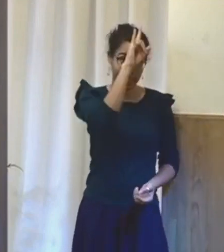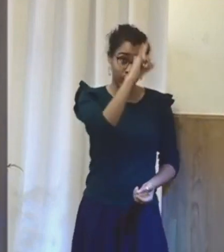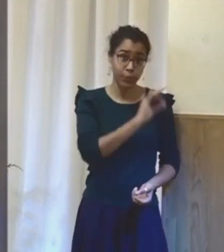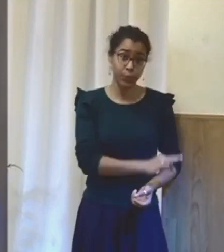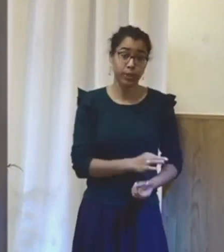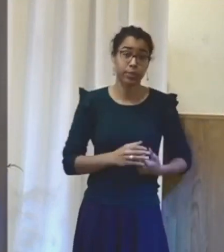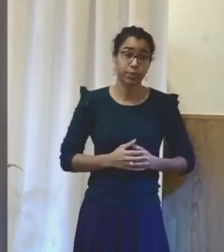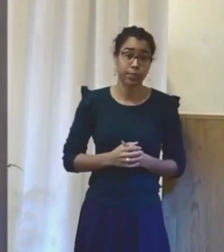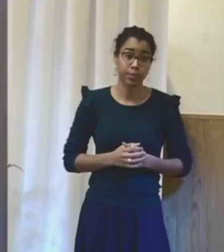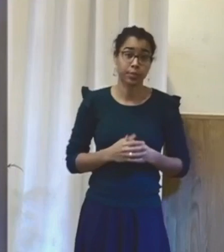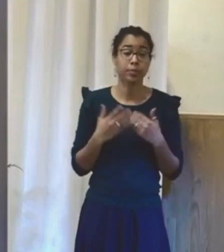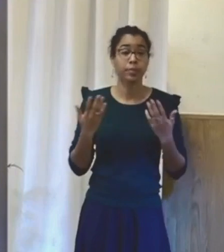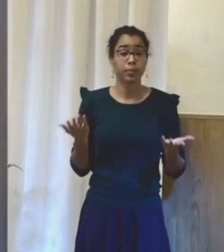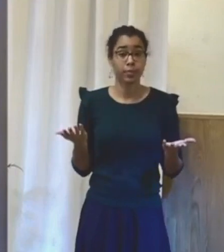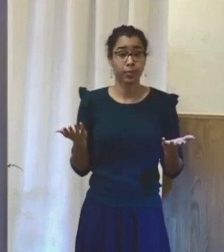Donc, on va prendre